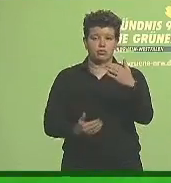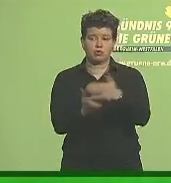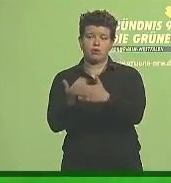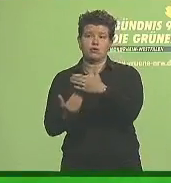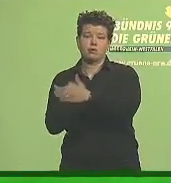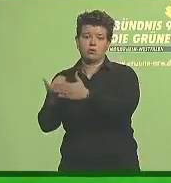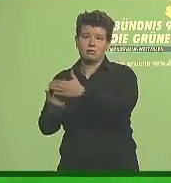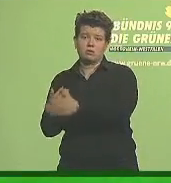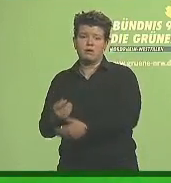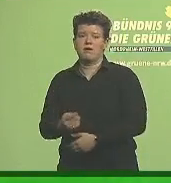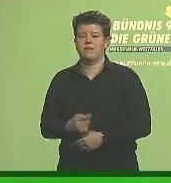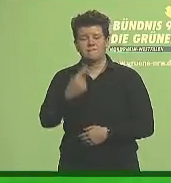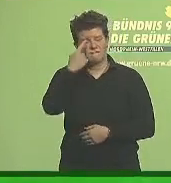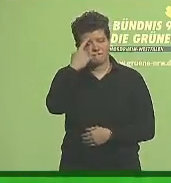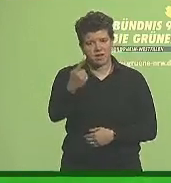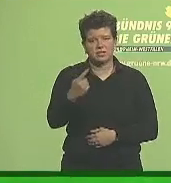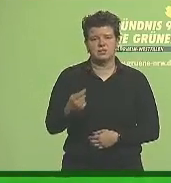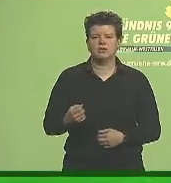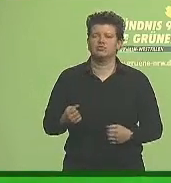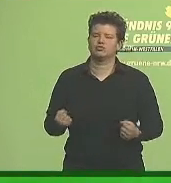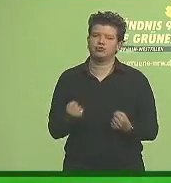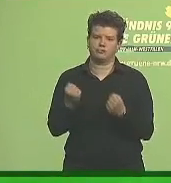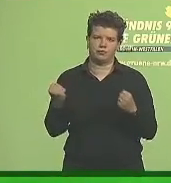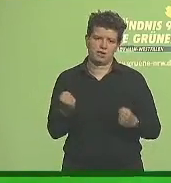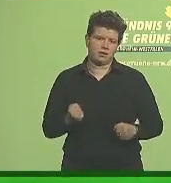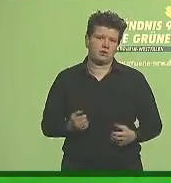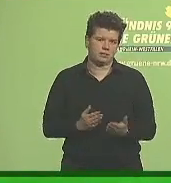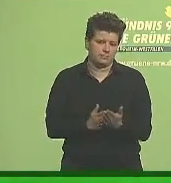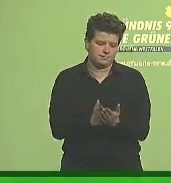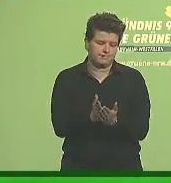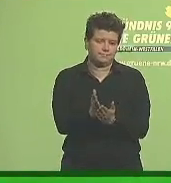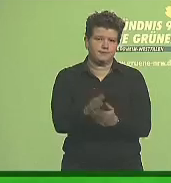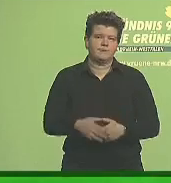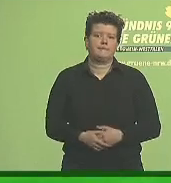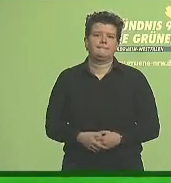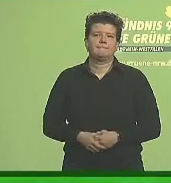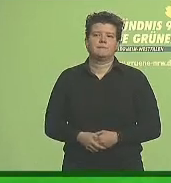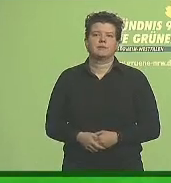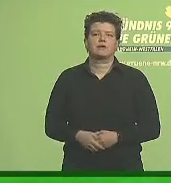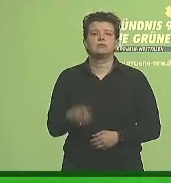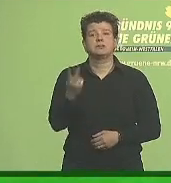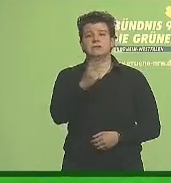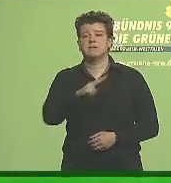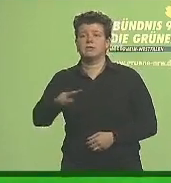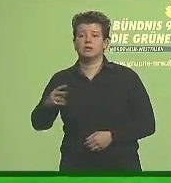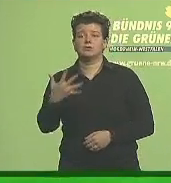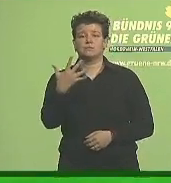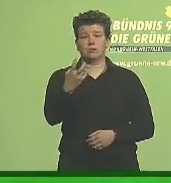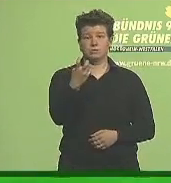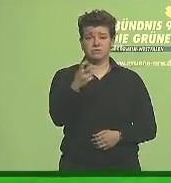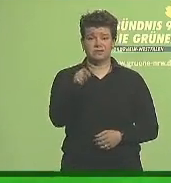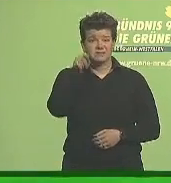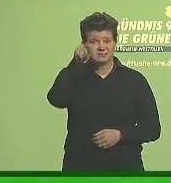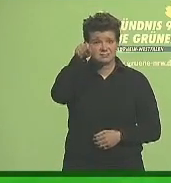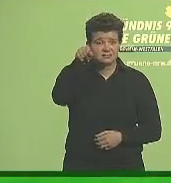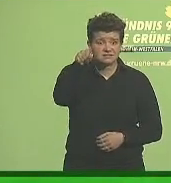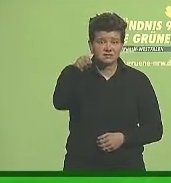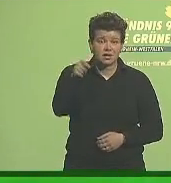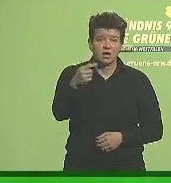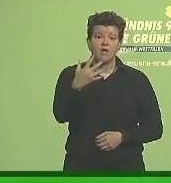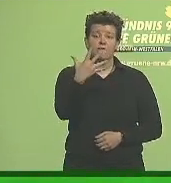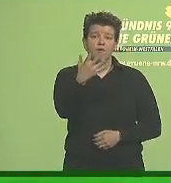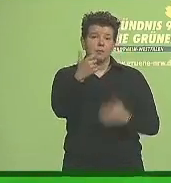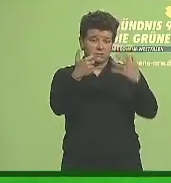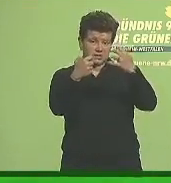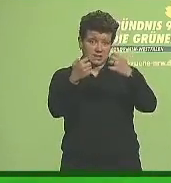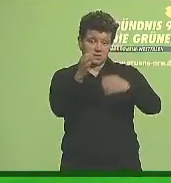schaffen. Und dann 2025 60% zu schaffen, das ist aus der heutigen Sicht jedenfalls völlig unrealistisch. Und